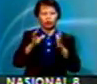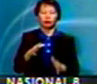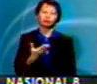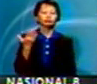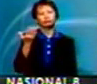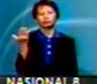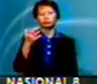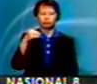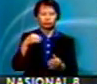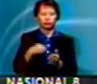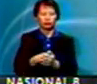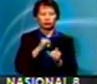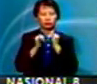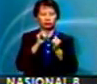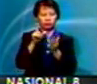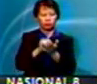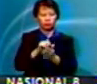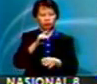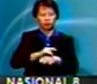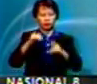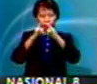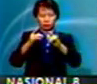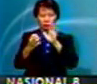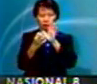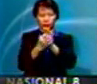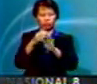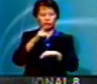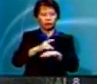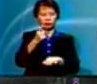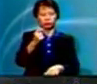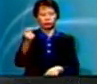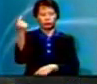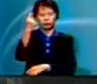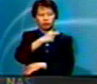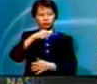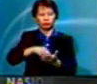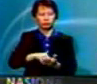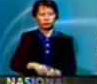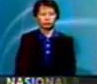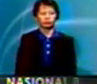kadar dalam sidang media di markas PAS di Pengkalan Kubur hari ini.